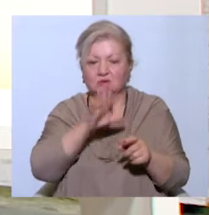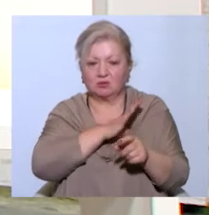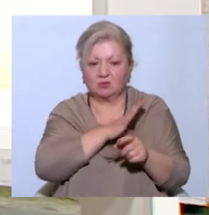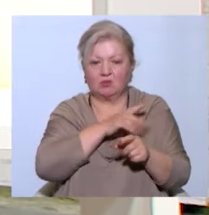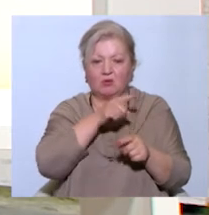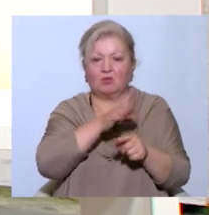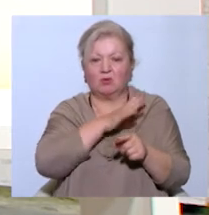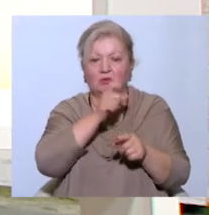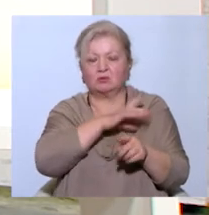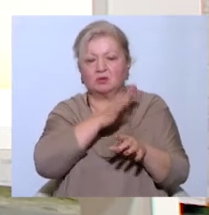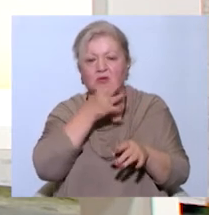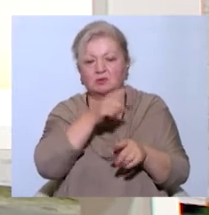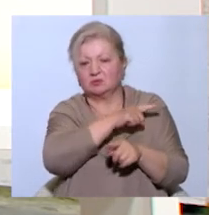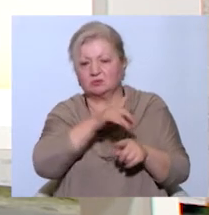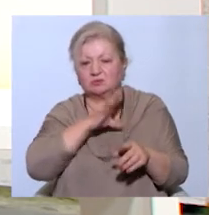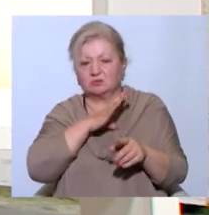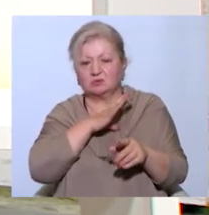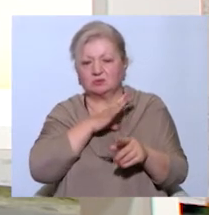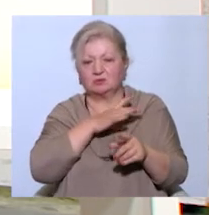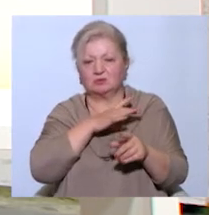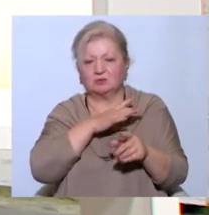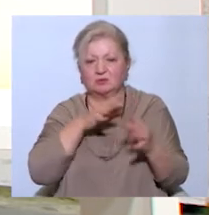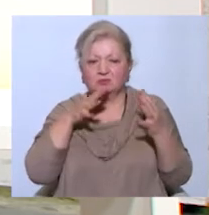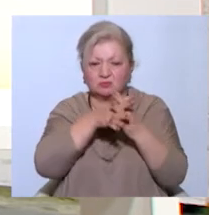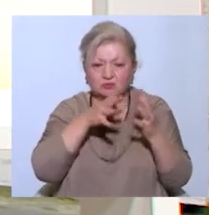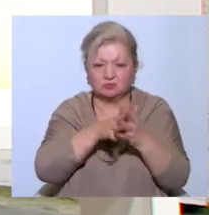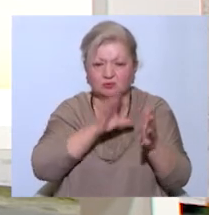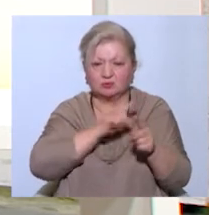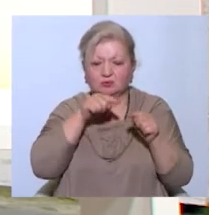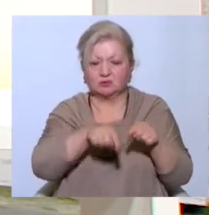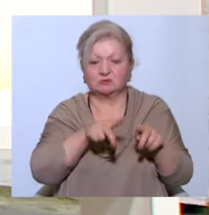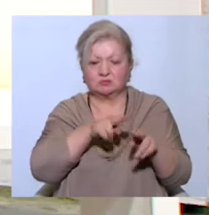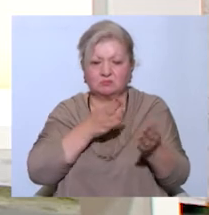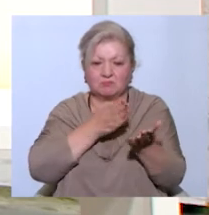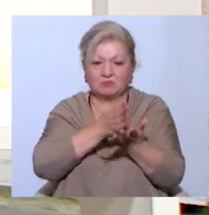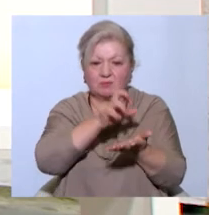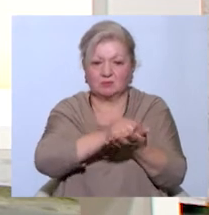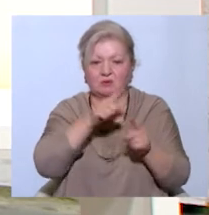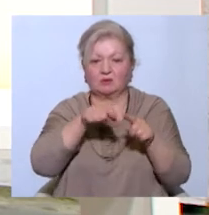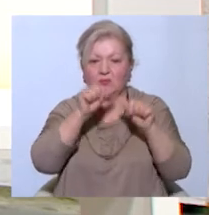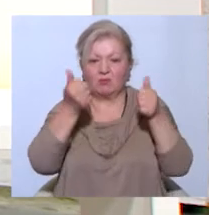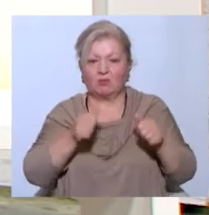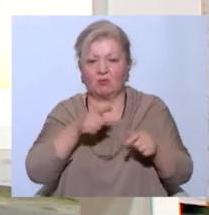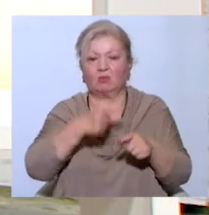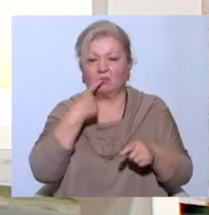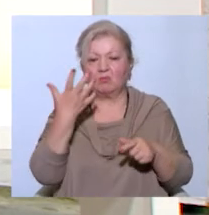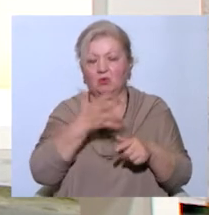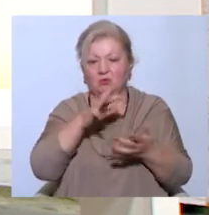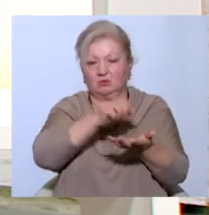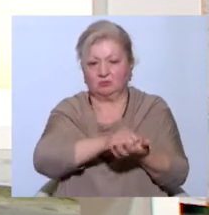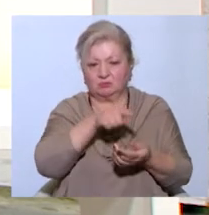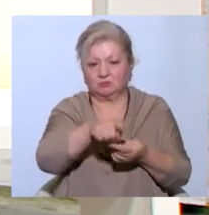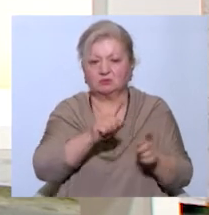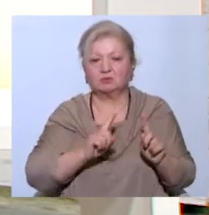ძალიან დიდი ხნის განმავლობაში იბრძოდა იმისათვის, რომ მიეღწია ასეთი ფორმის და ასეთი პოლიტიკის დამკვიდრებას ქვეყანაში.